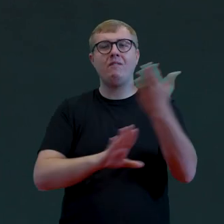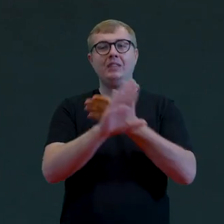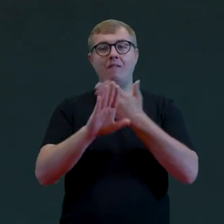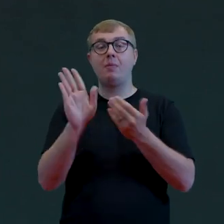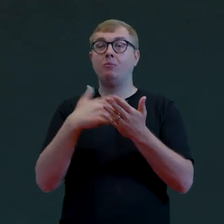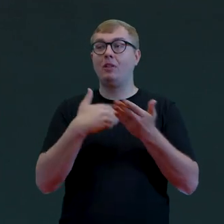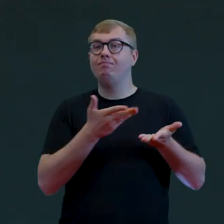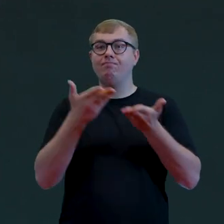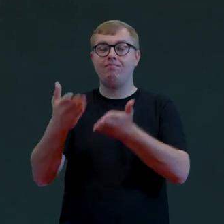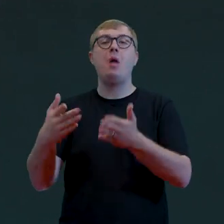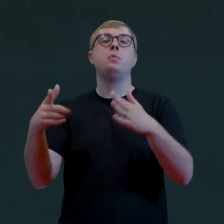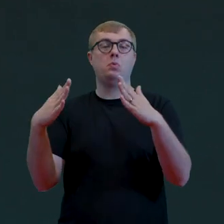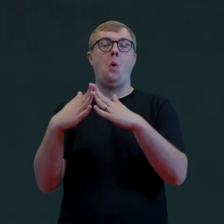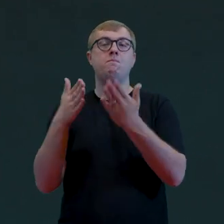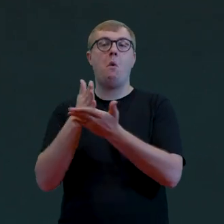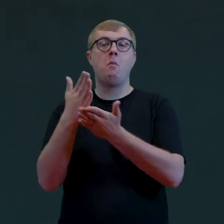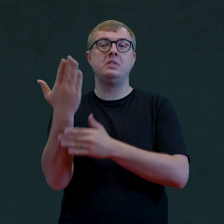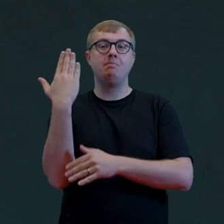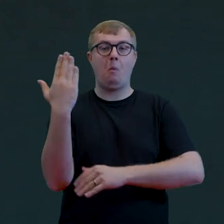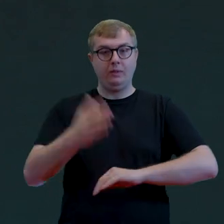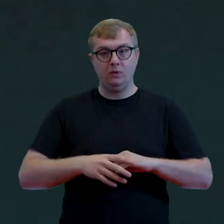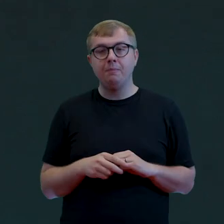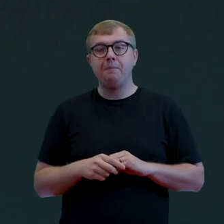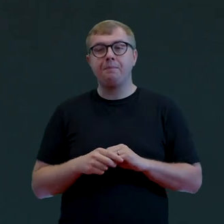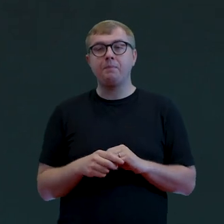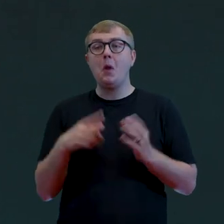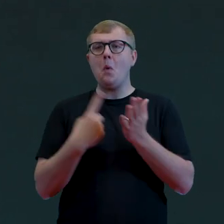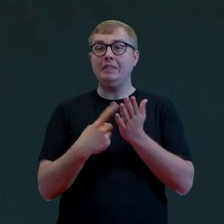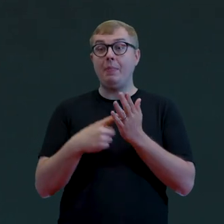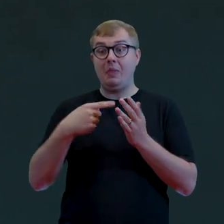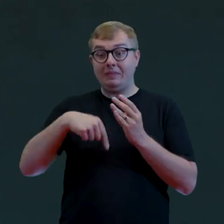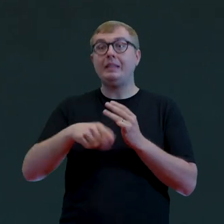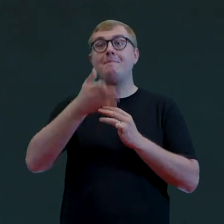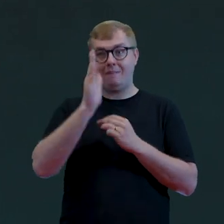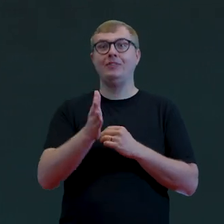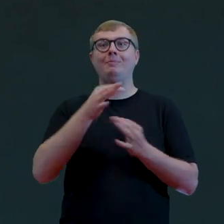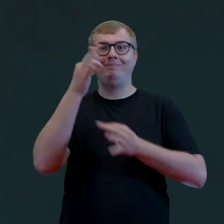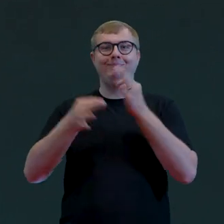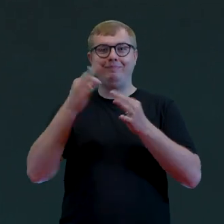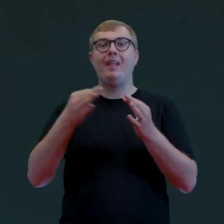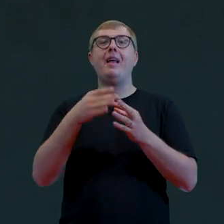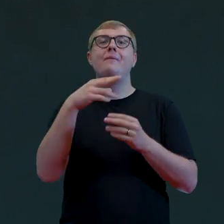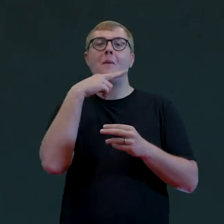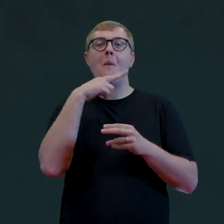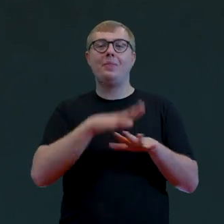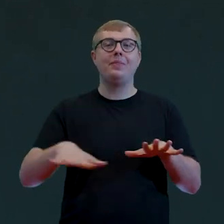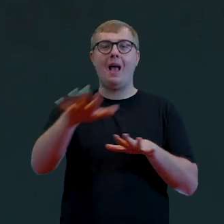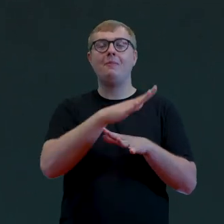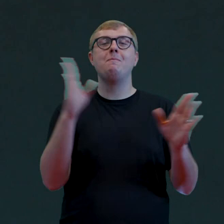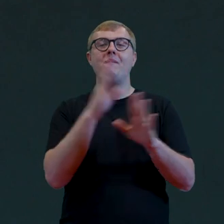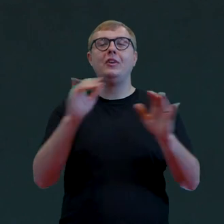występach kiedy jesteśmy zapraszani do domów pomocy społecznej ostatnio niedługo będziemy śpiewać nad zalewem na świeżym powietrzu